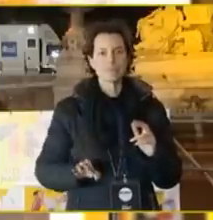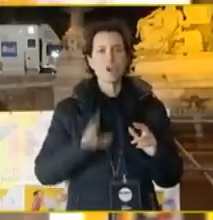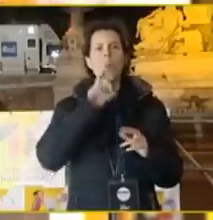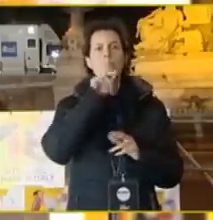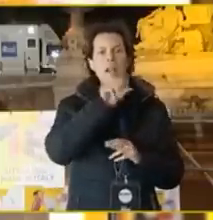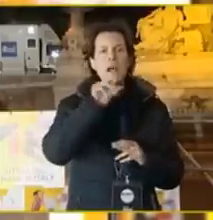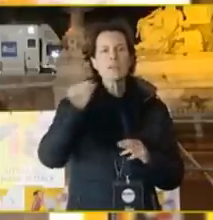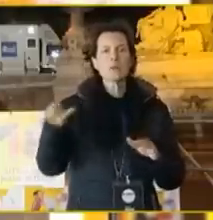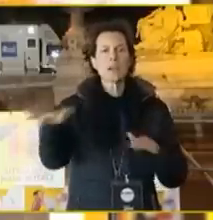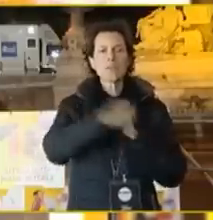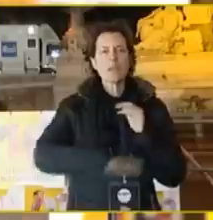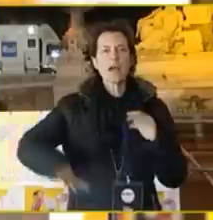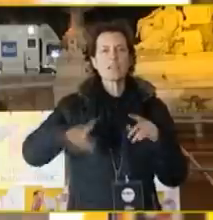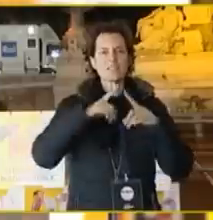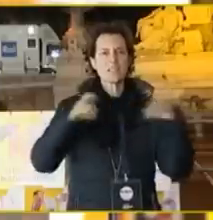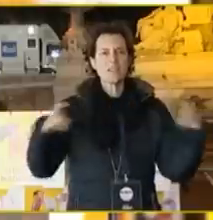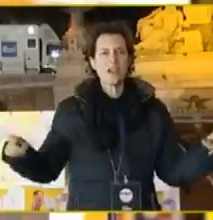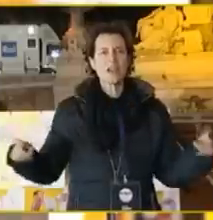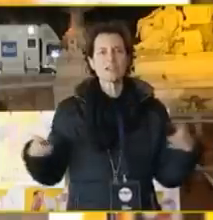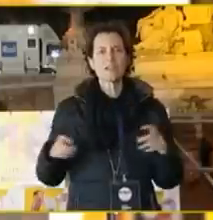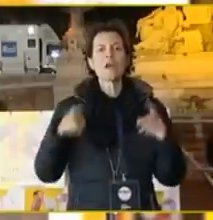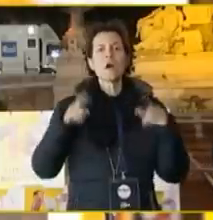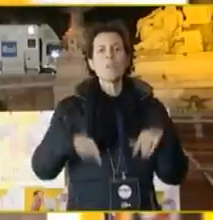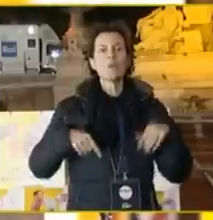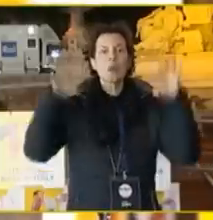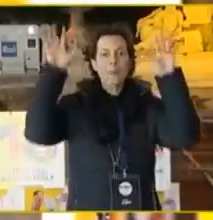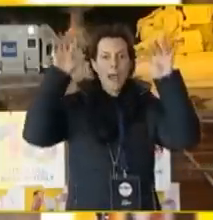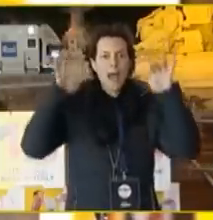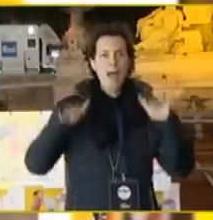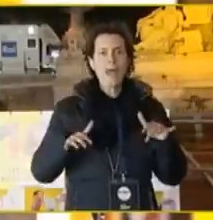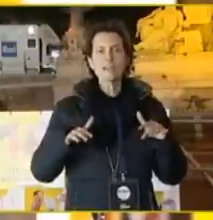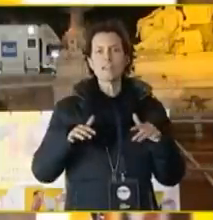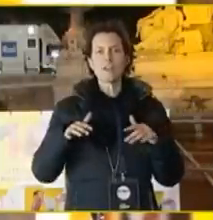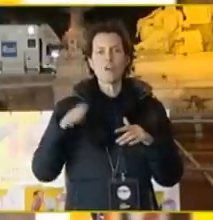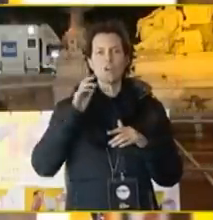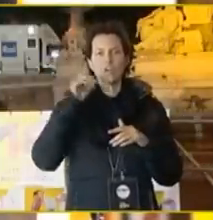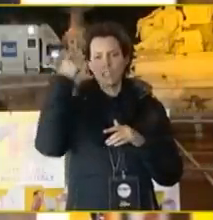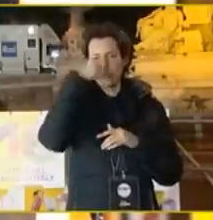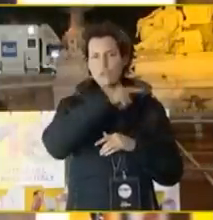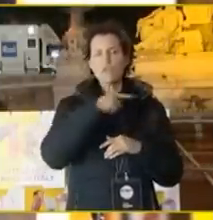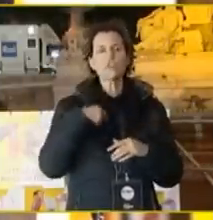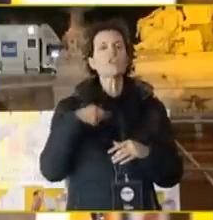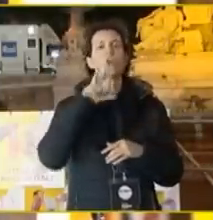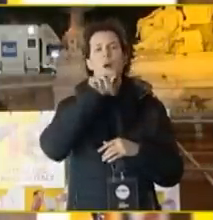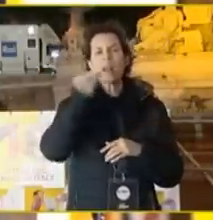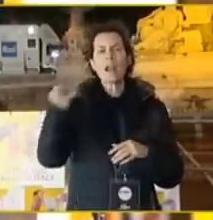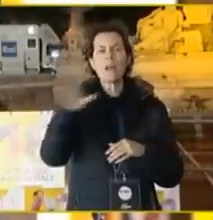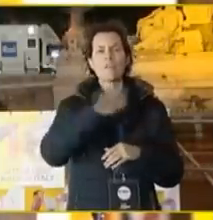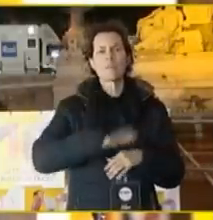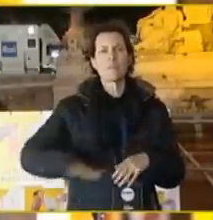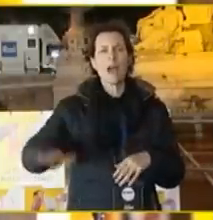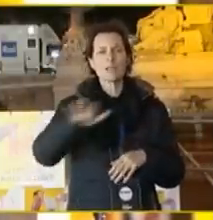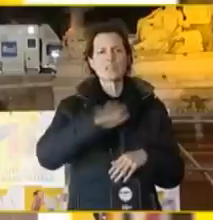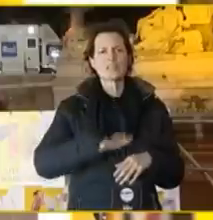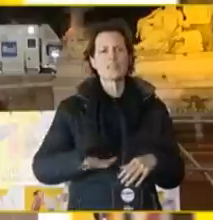nelle peggiori condizioni anche meteorologiche e vi assicuro che la cosa più emozionante di questi mesi è